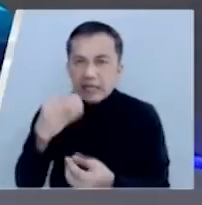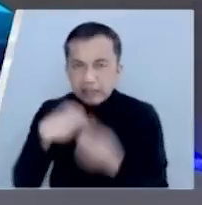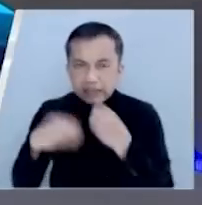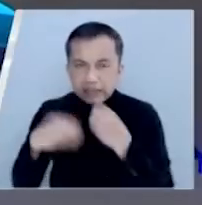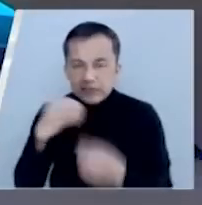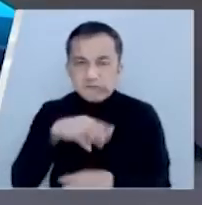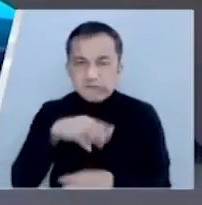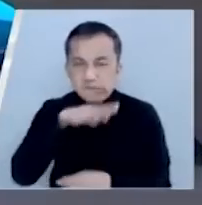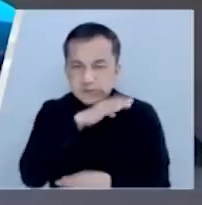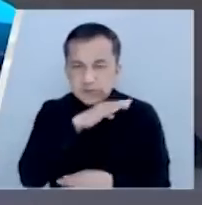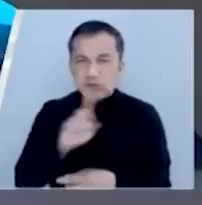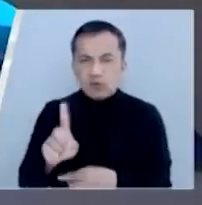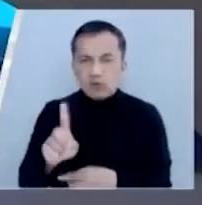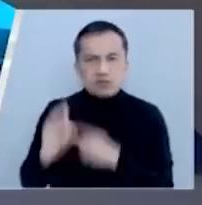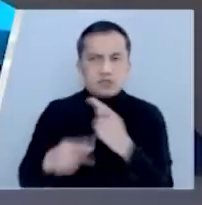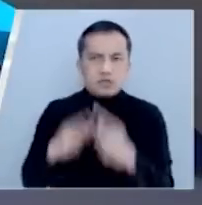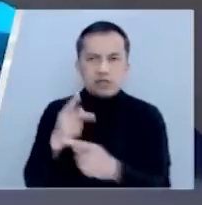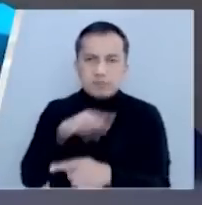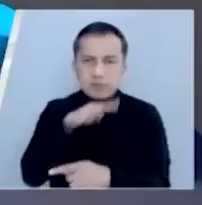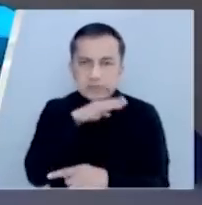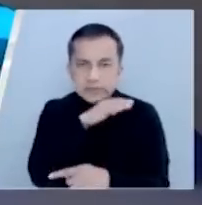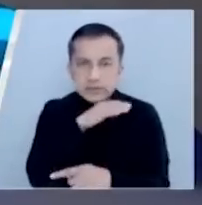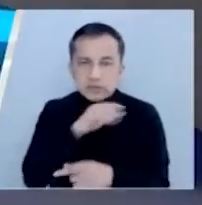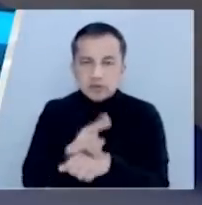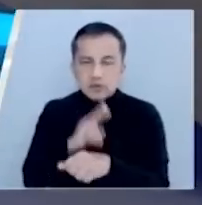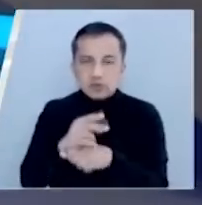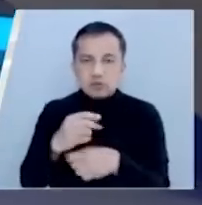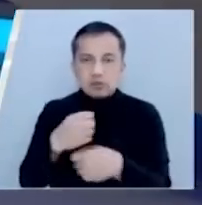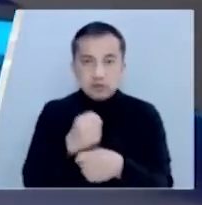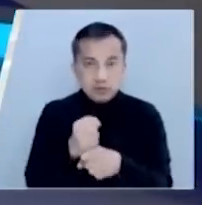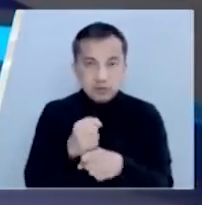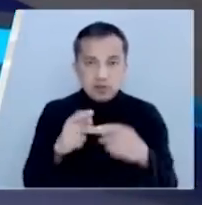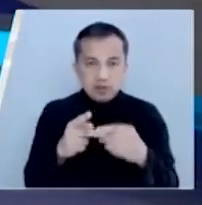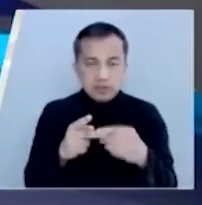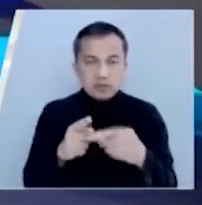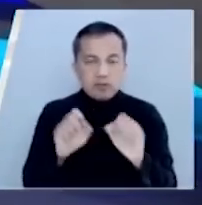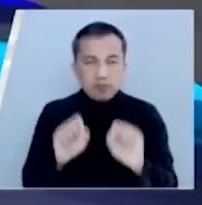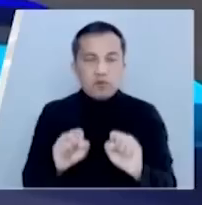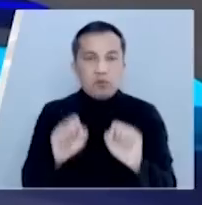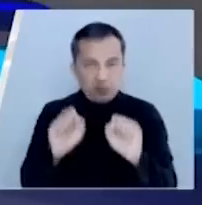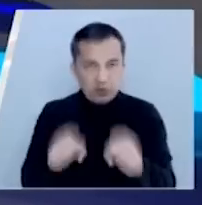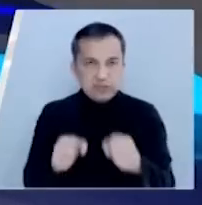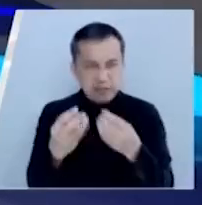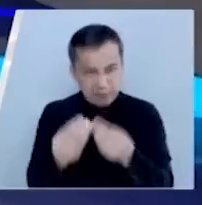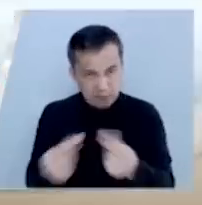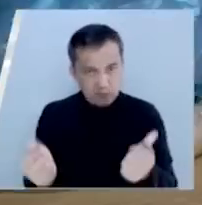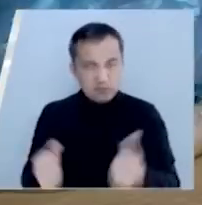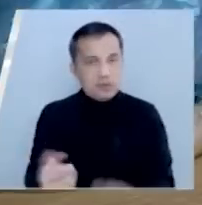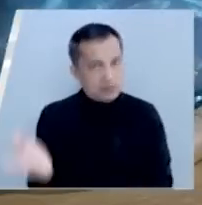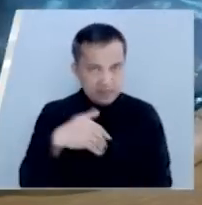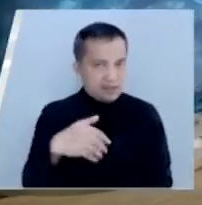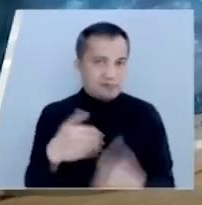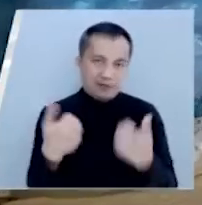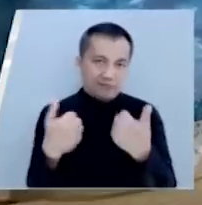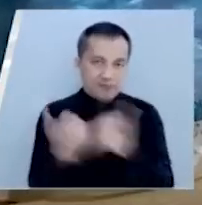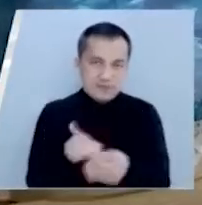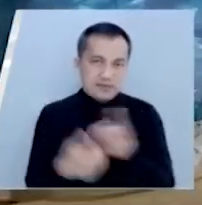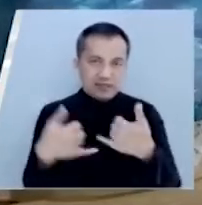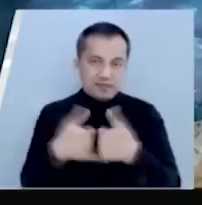ang gamitin sa paggawa ng plastic para pwedeng mabulok? Tara, let's change the game!